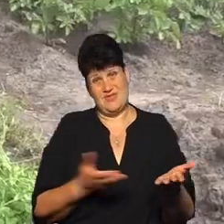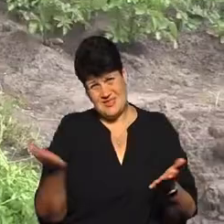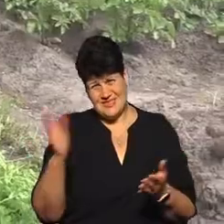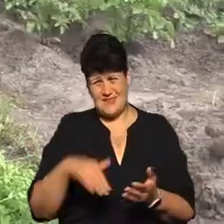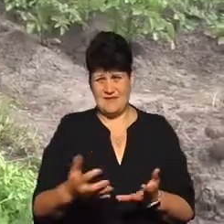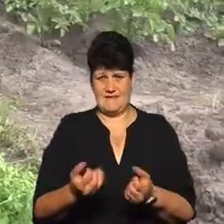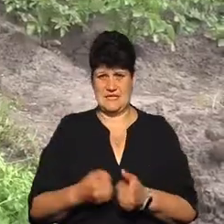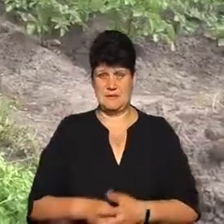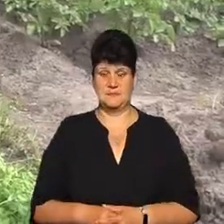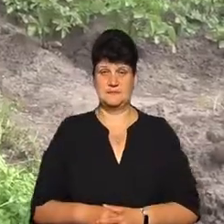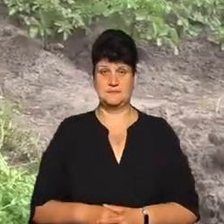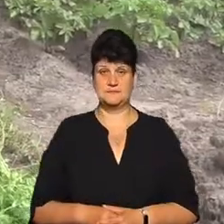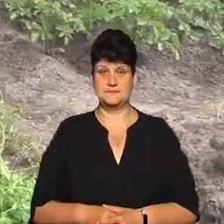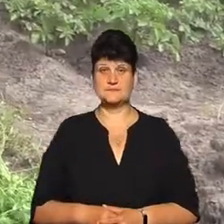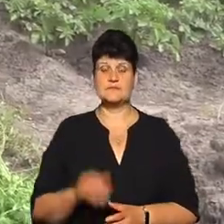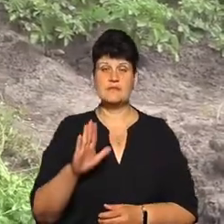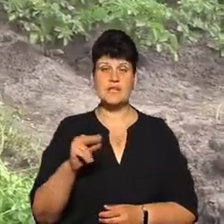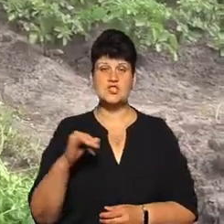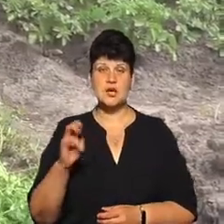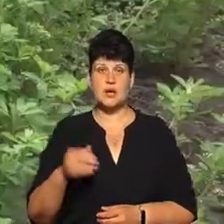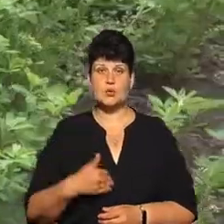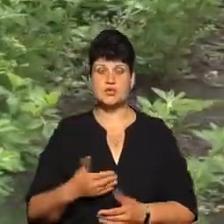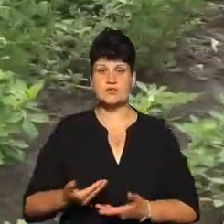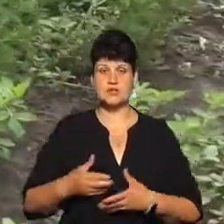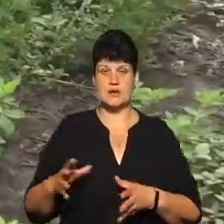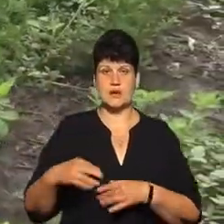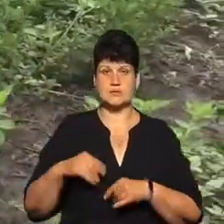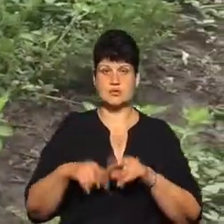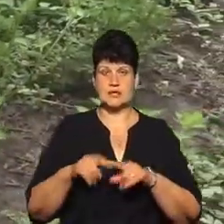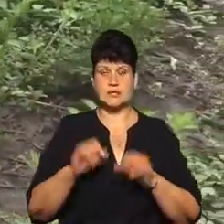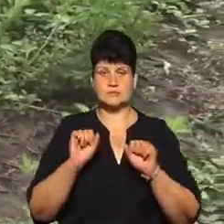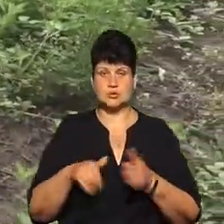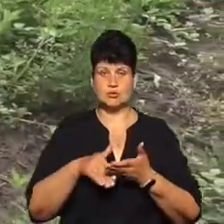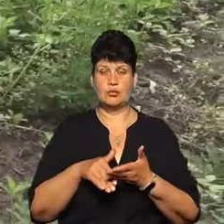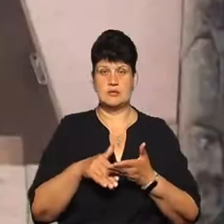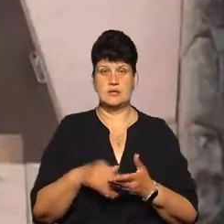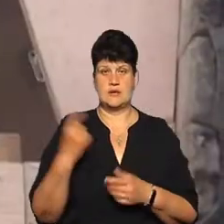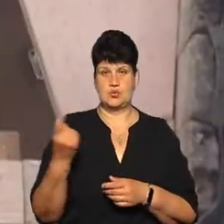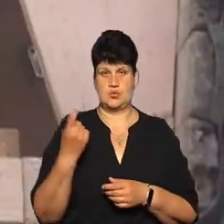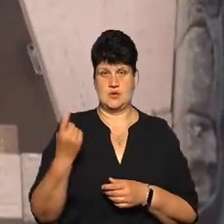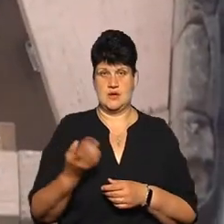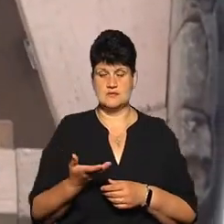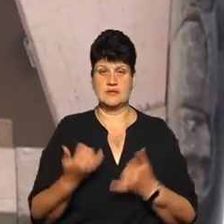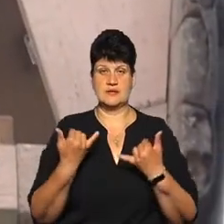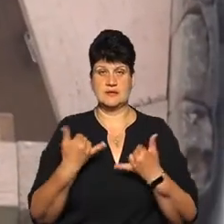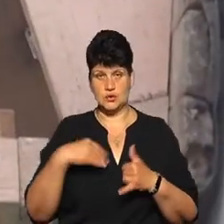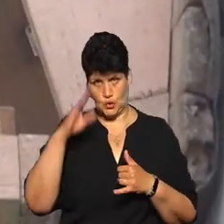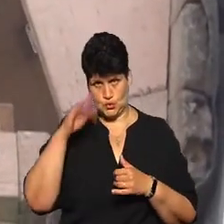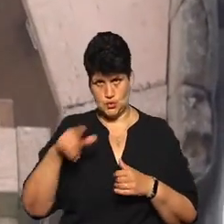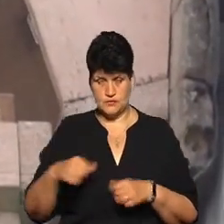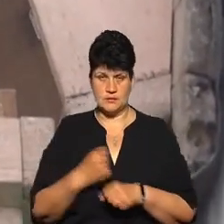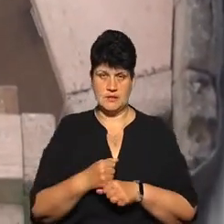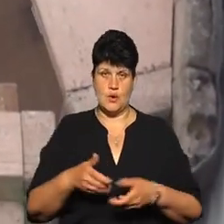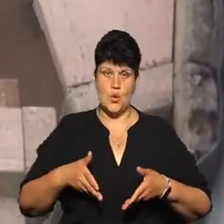візьме. Віктор Чайка хотів жити з родиною, якій він зможе допомагати по господарству. Нині чоловік порається на